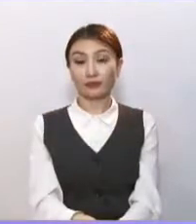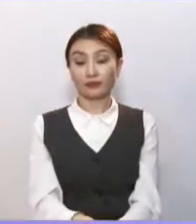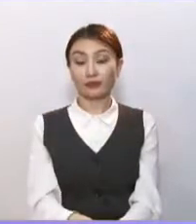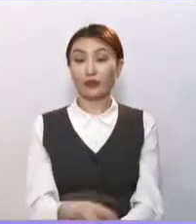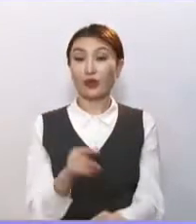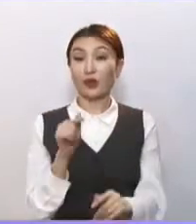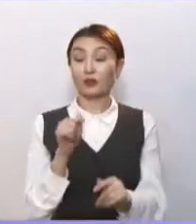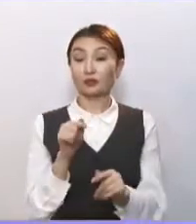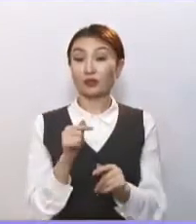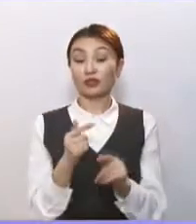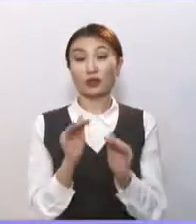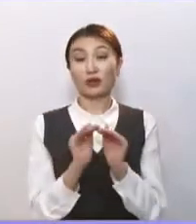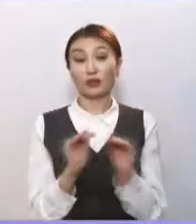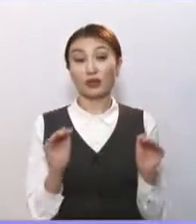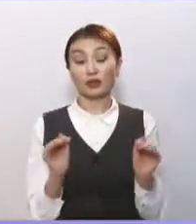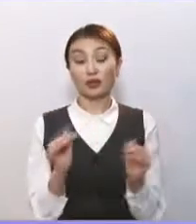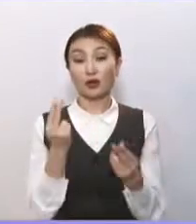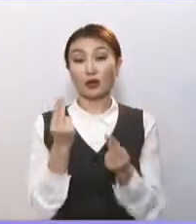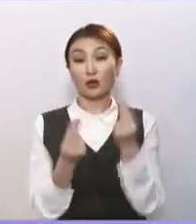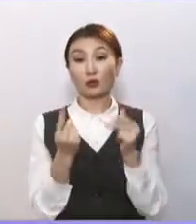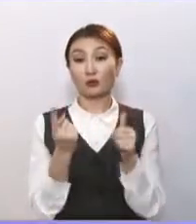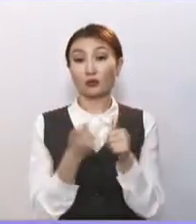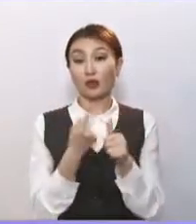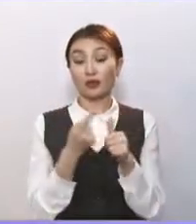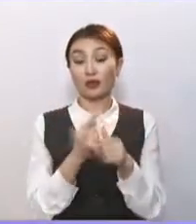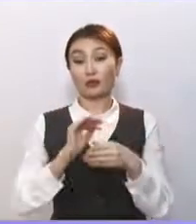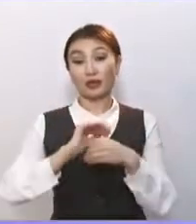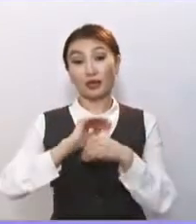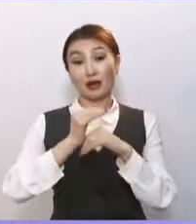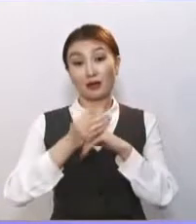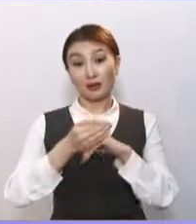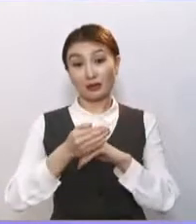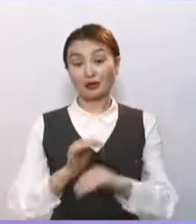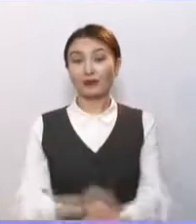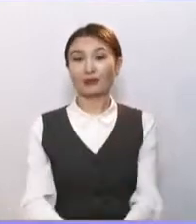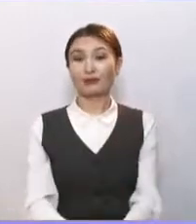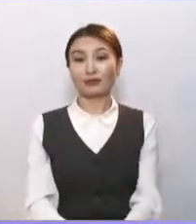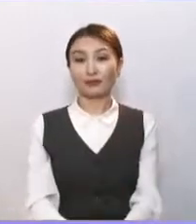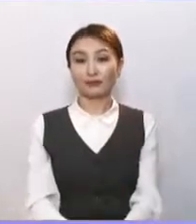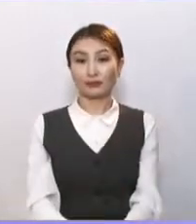Бул жерде балдар оюндун аталыштары катылган.